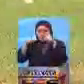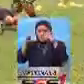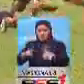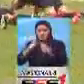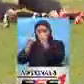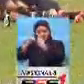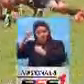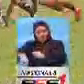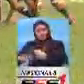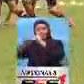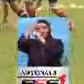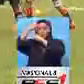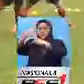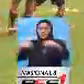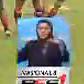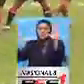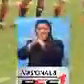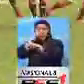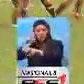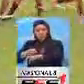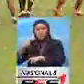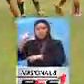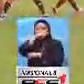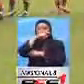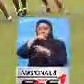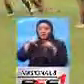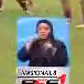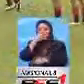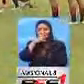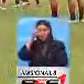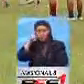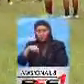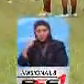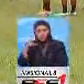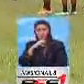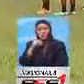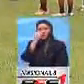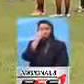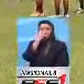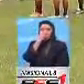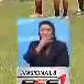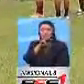yang lebih sukar iaitu Taiwan pada 14 disember dan Hong Kong pada 17 disember